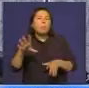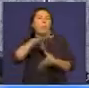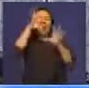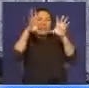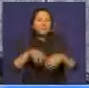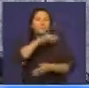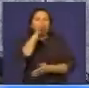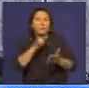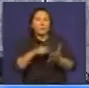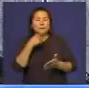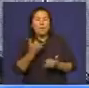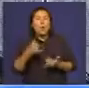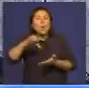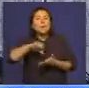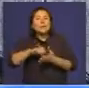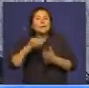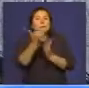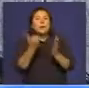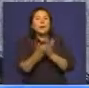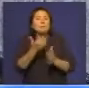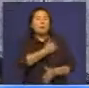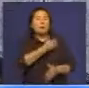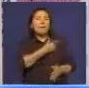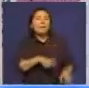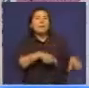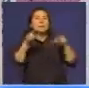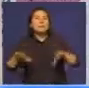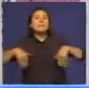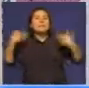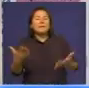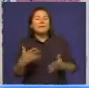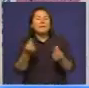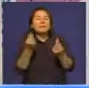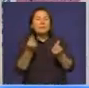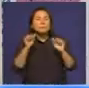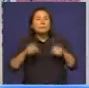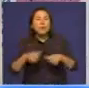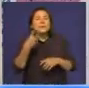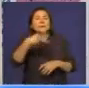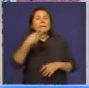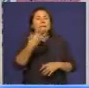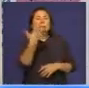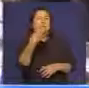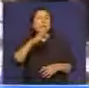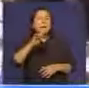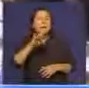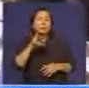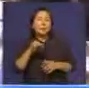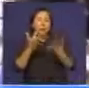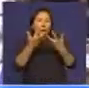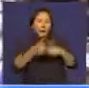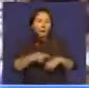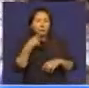вопросам. Участникам программы добровольного переселения предоставляются средства в размере 35 ежемесячных